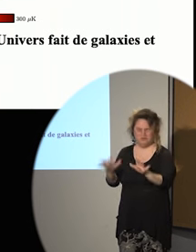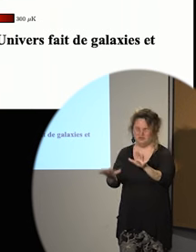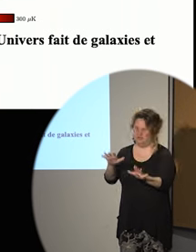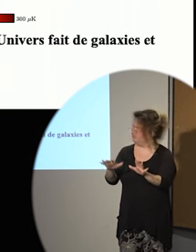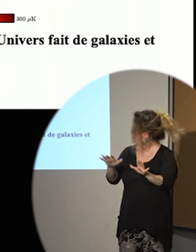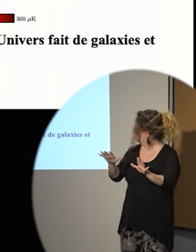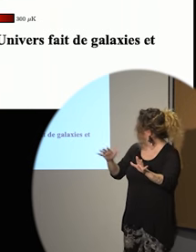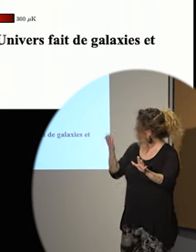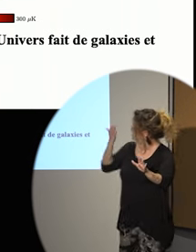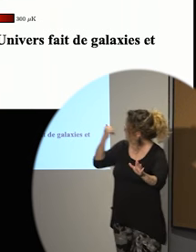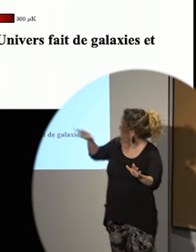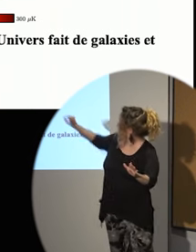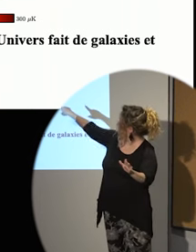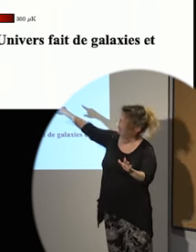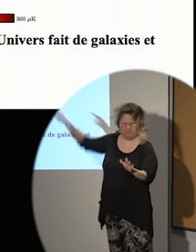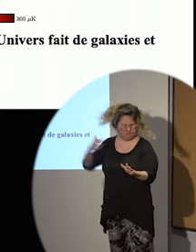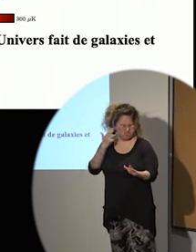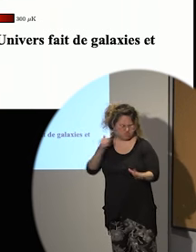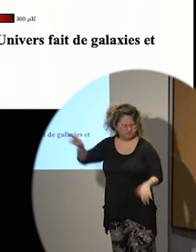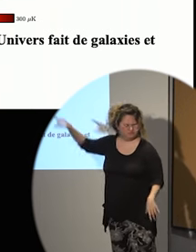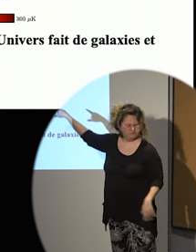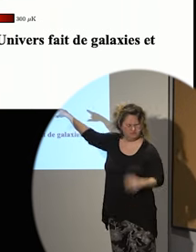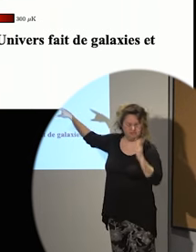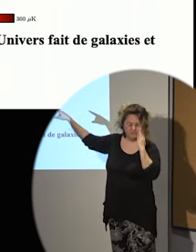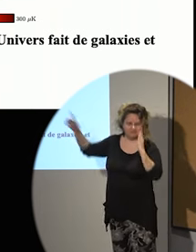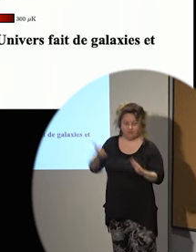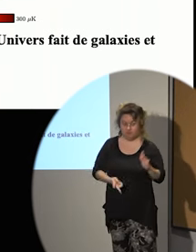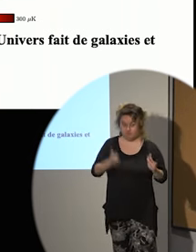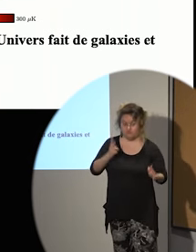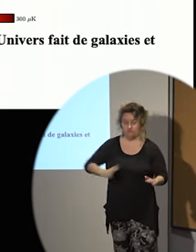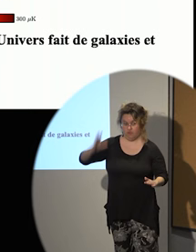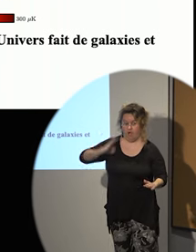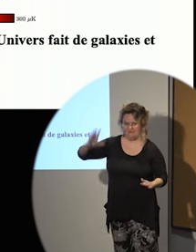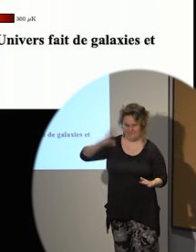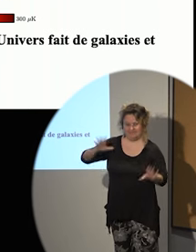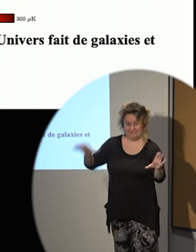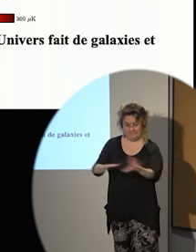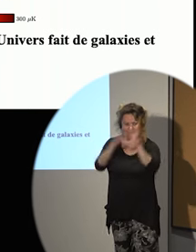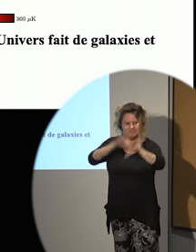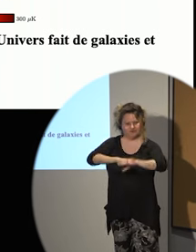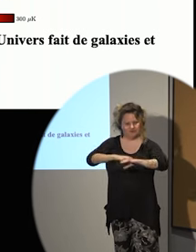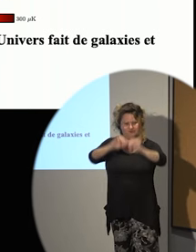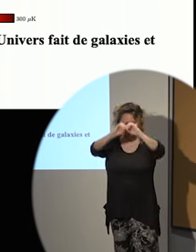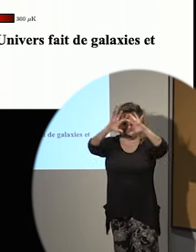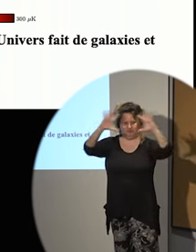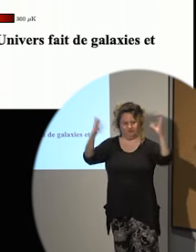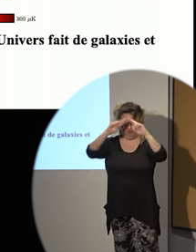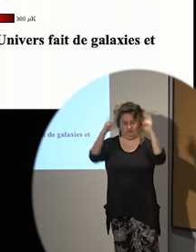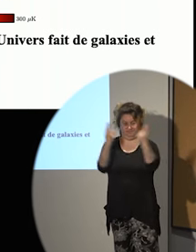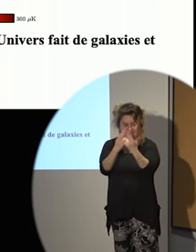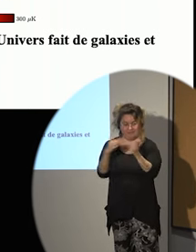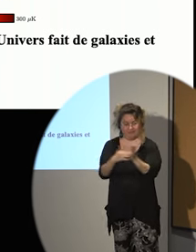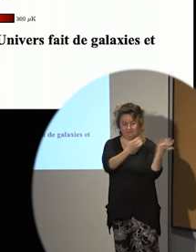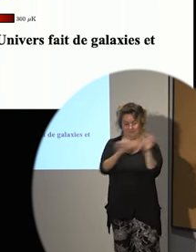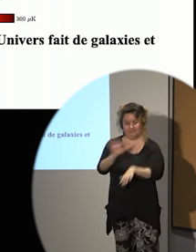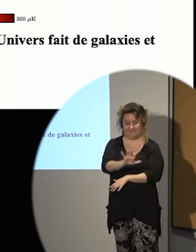si certains d'entre vous ont déjà vu cette image. C'est l'image la plus ancienne de l'univers. Ça a été découvert en 1965